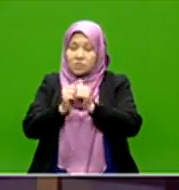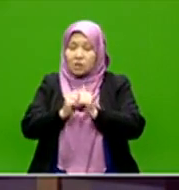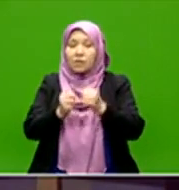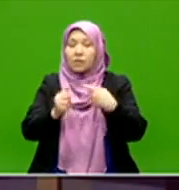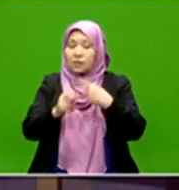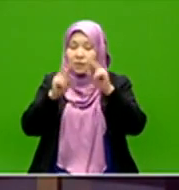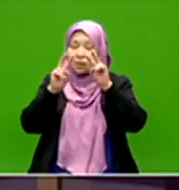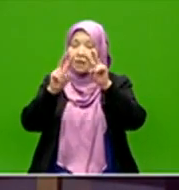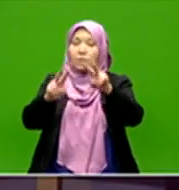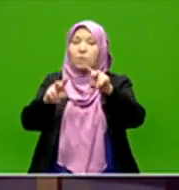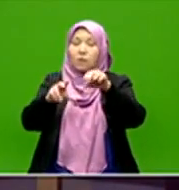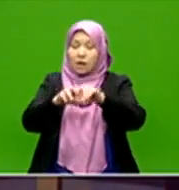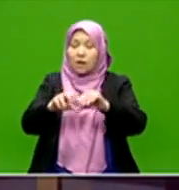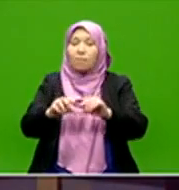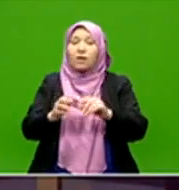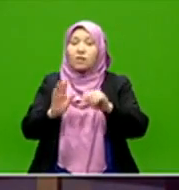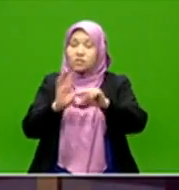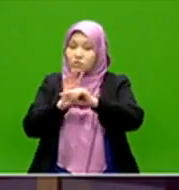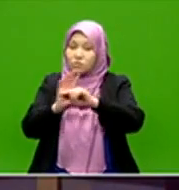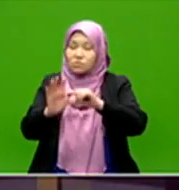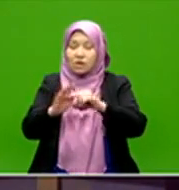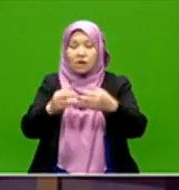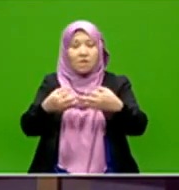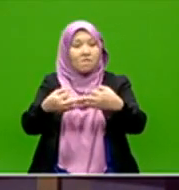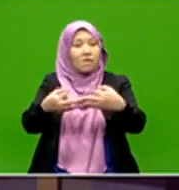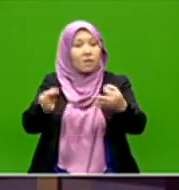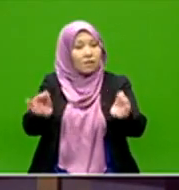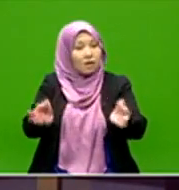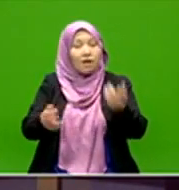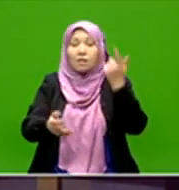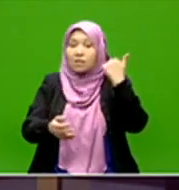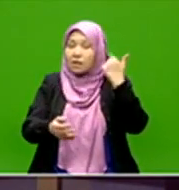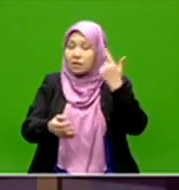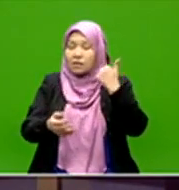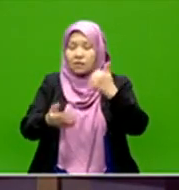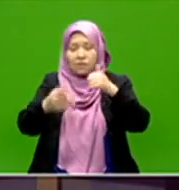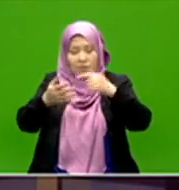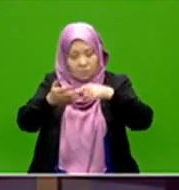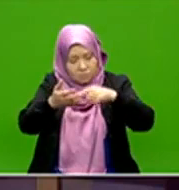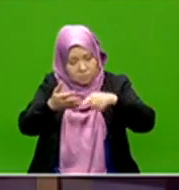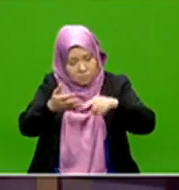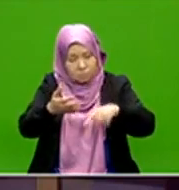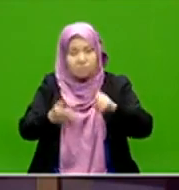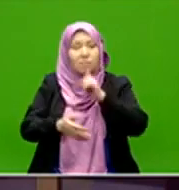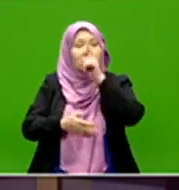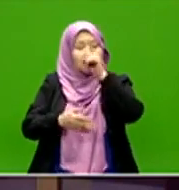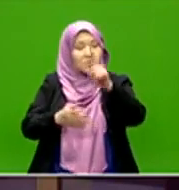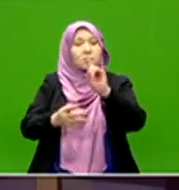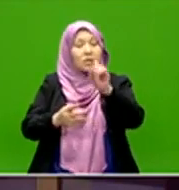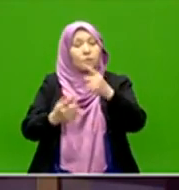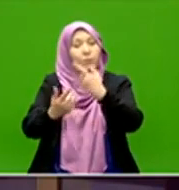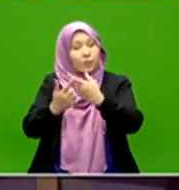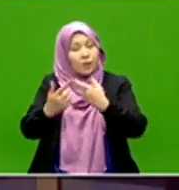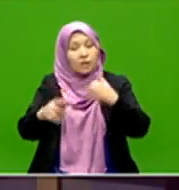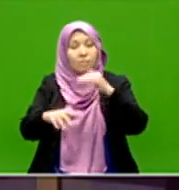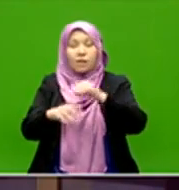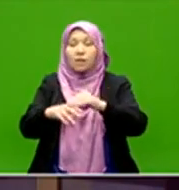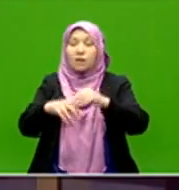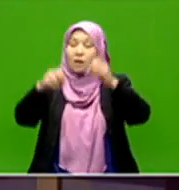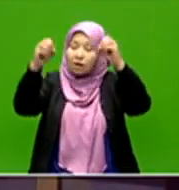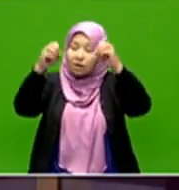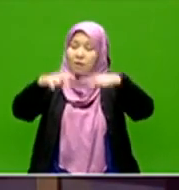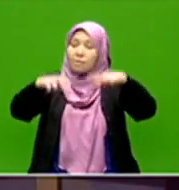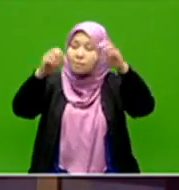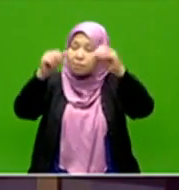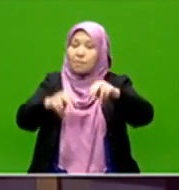perhatikan dalam surah Al-Fatihah sebentar tadi tuan-tuan. Ya. Kita mengulang kaji dan memastikan bahawa salah satu daripada nikmat yang besar